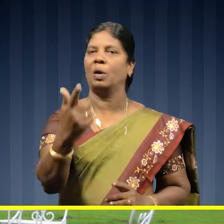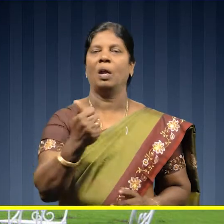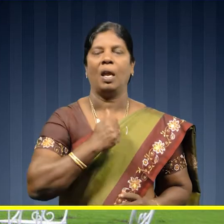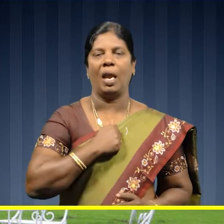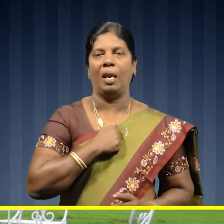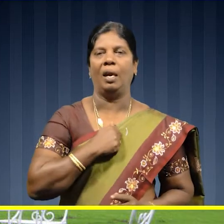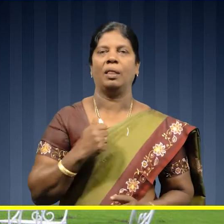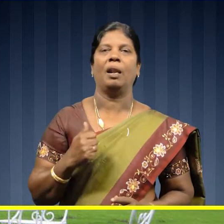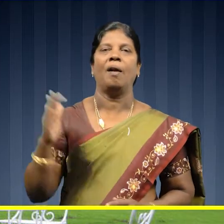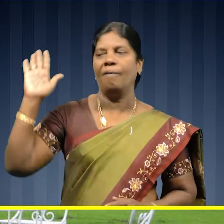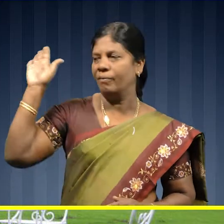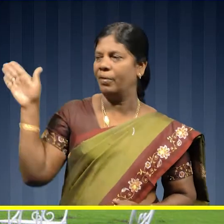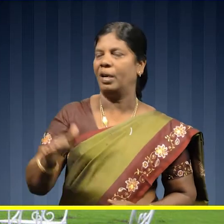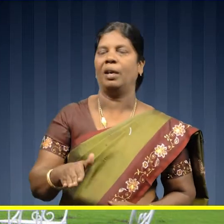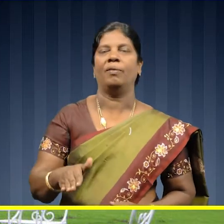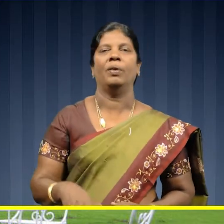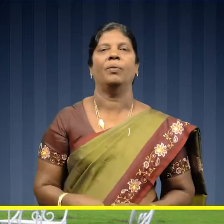சொன்னார், என்னிடத்தில்